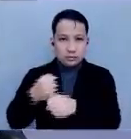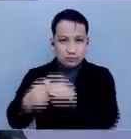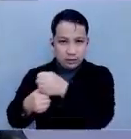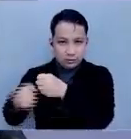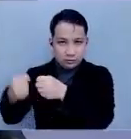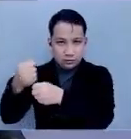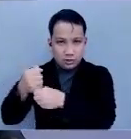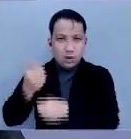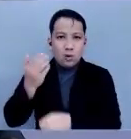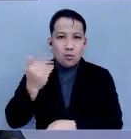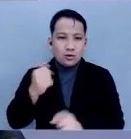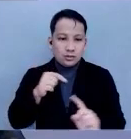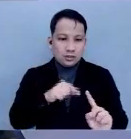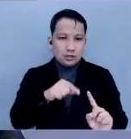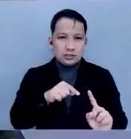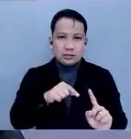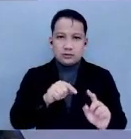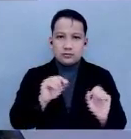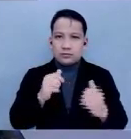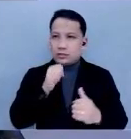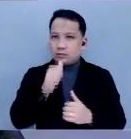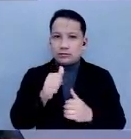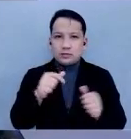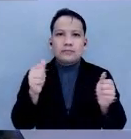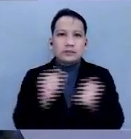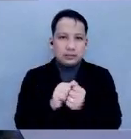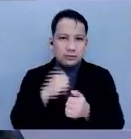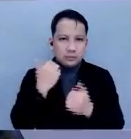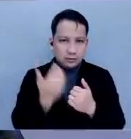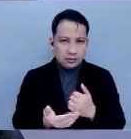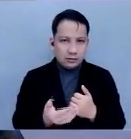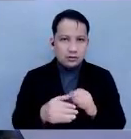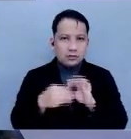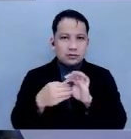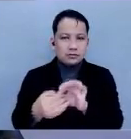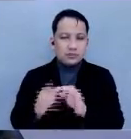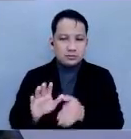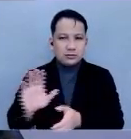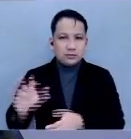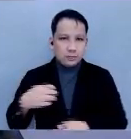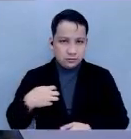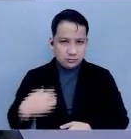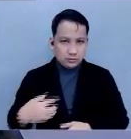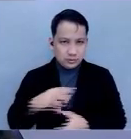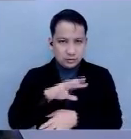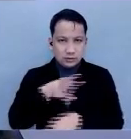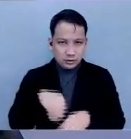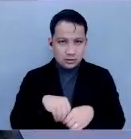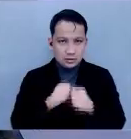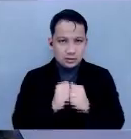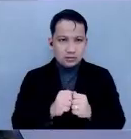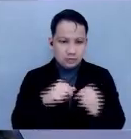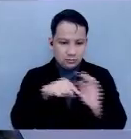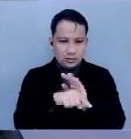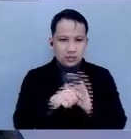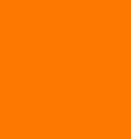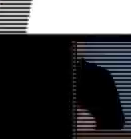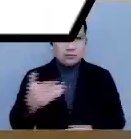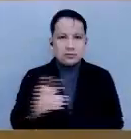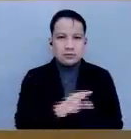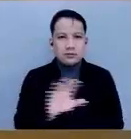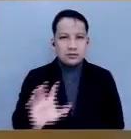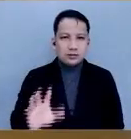isang sibilyan na damay sa krimen habang isang pulis naman ang kabilang sa mga suspect. Nasa front line na balitang yan, si Mon